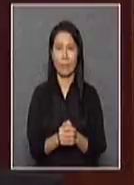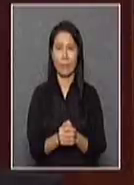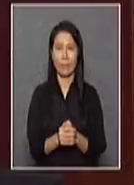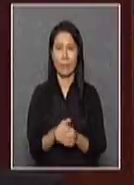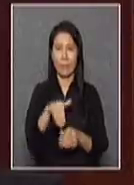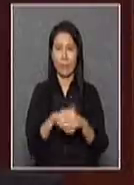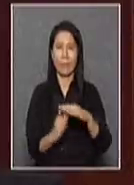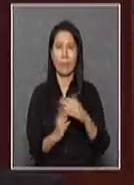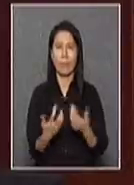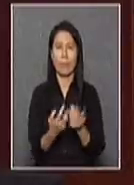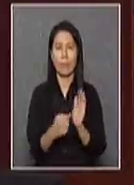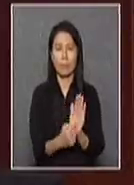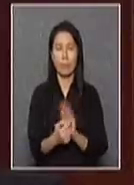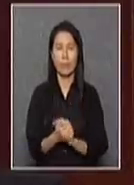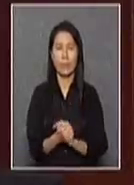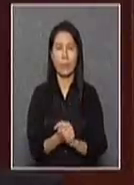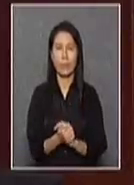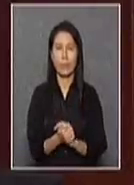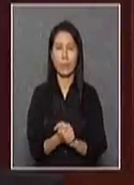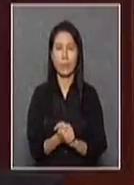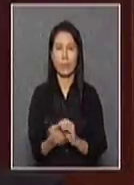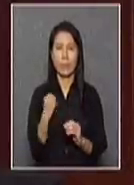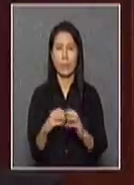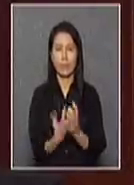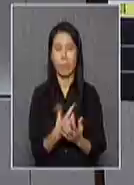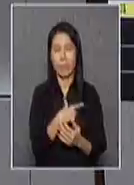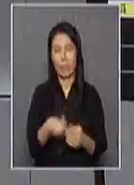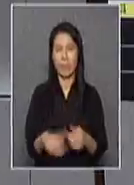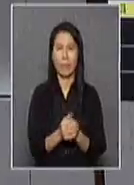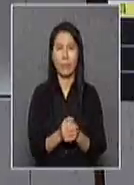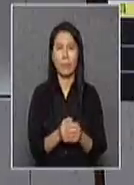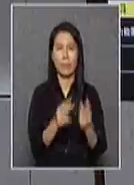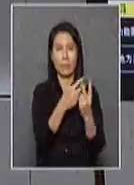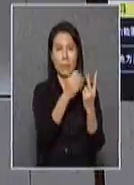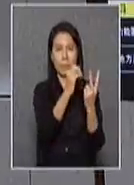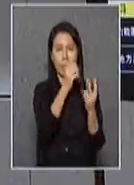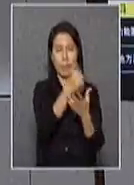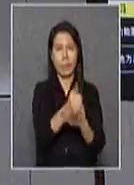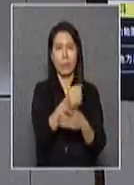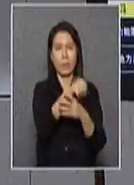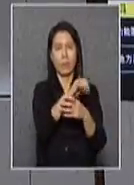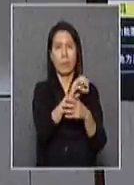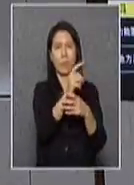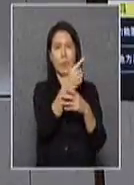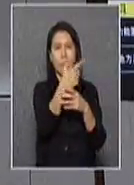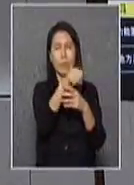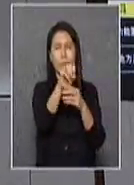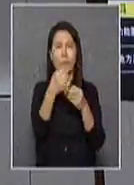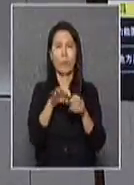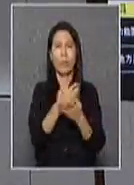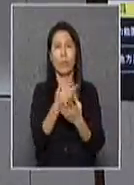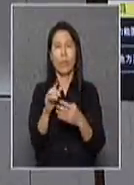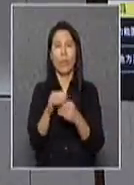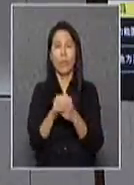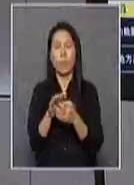停止表決，顯示結果。功能團體選舉產生的議員，20位出席，沒有人贊成，18位反對，沒有人棄權。分區直接選舉產